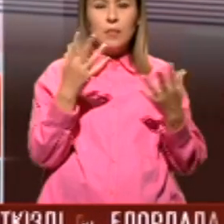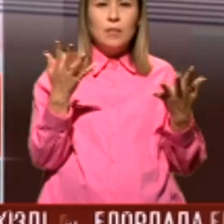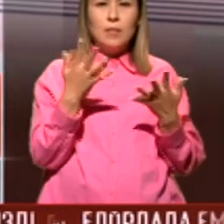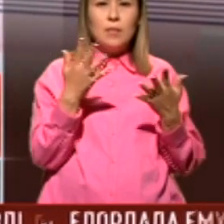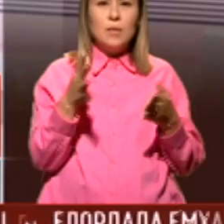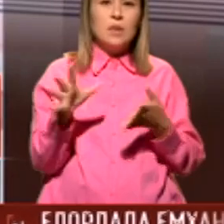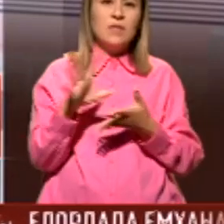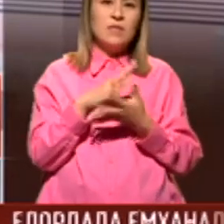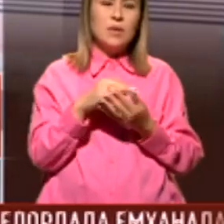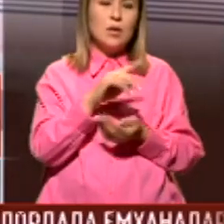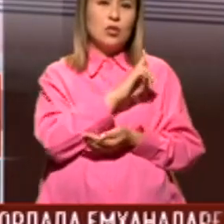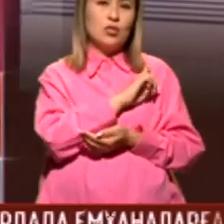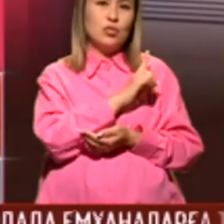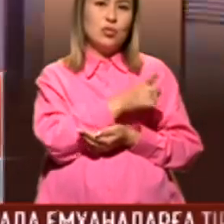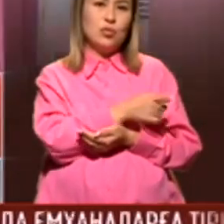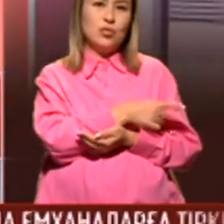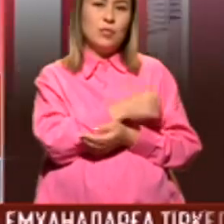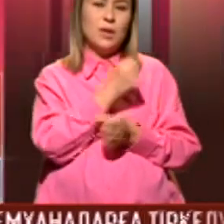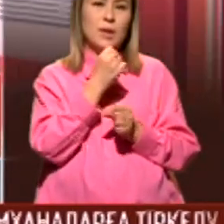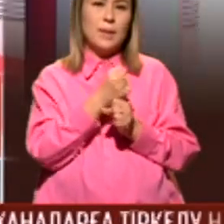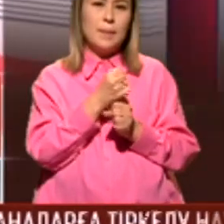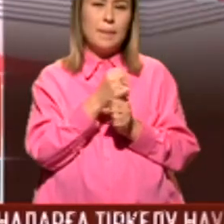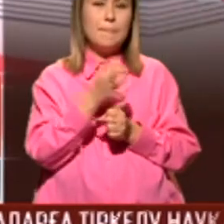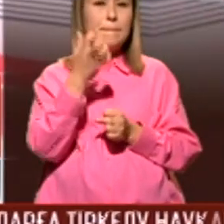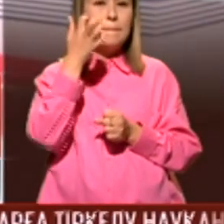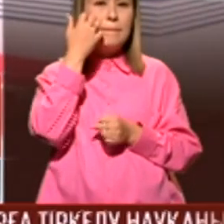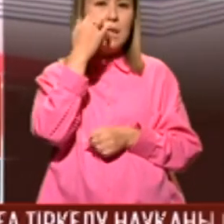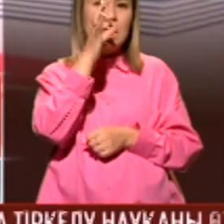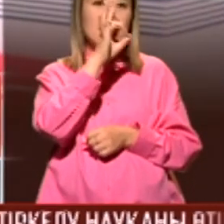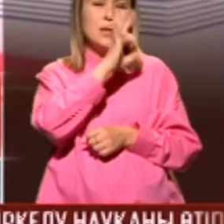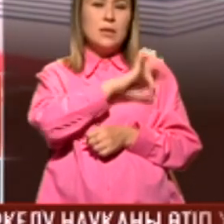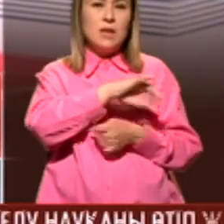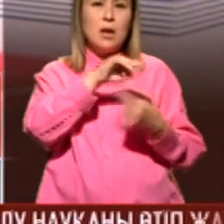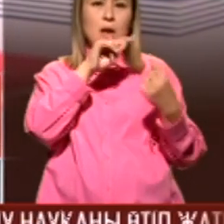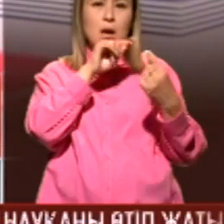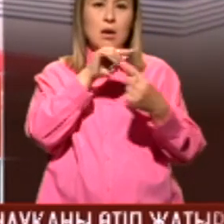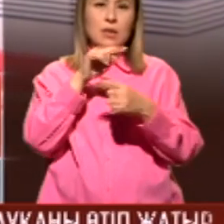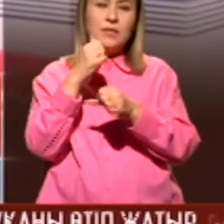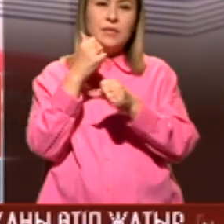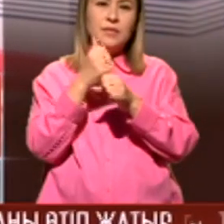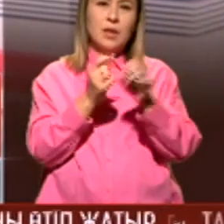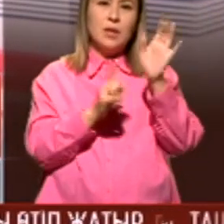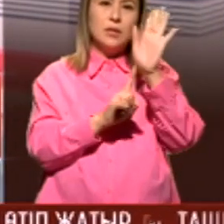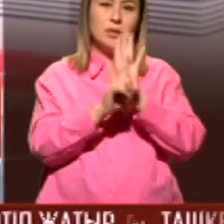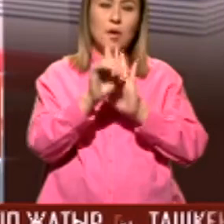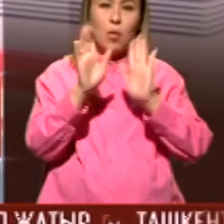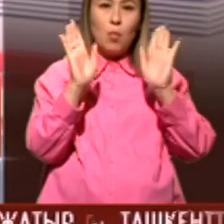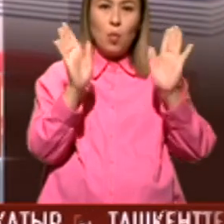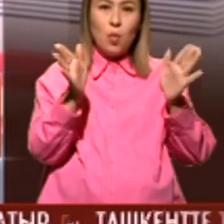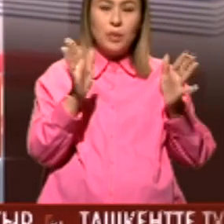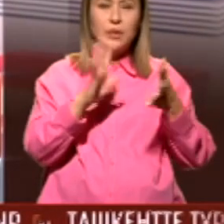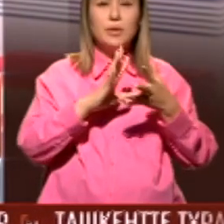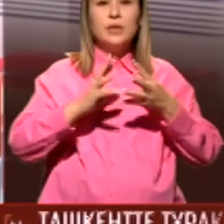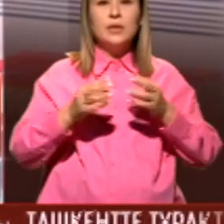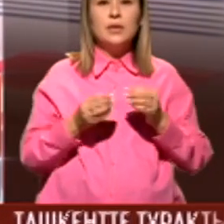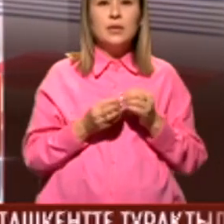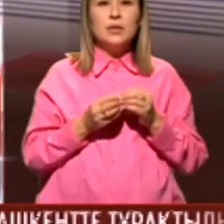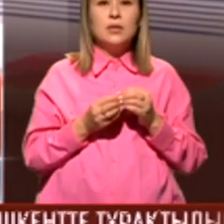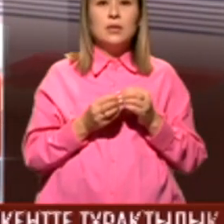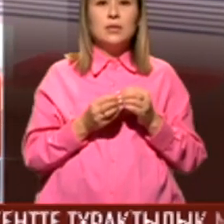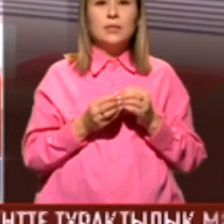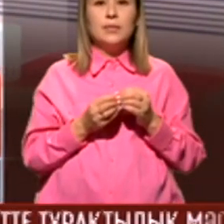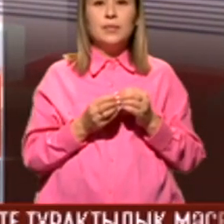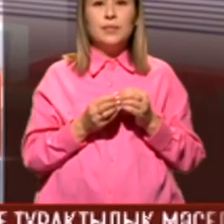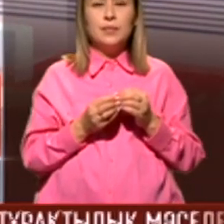қарамағындағы барлық күштер мен құралдарды пайдалана отырып тиісті қарсы шаралар қолданатын болады. Негізі жарғысының өзі бір жаңылтпаш